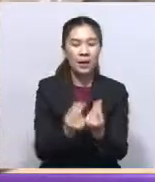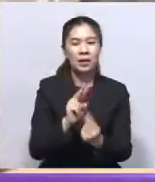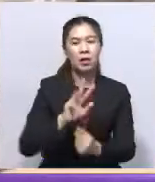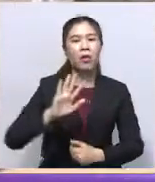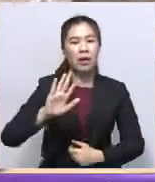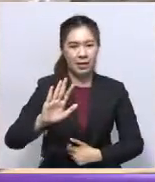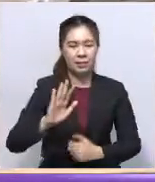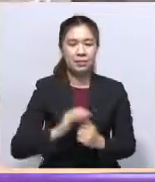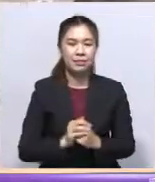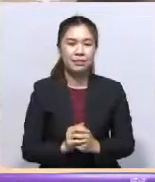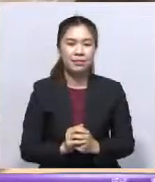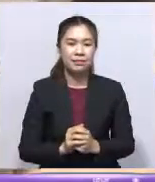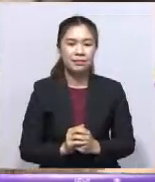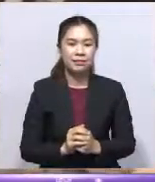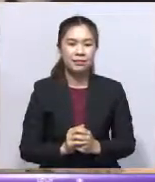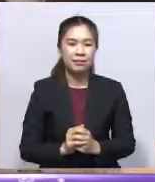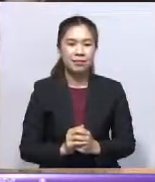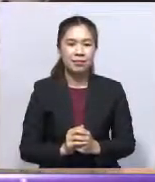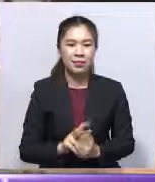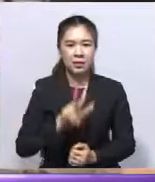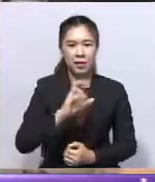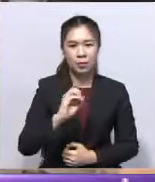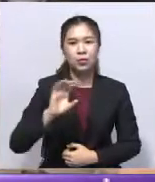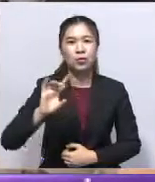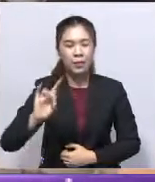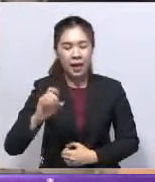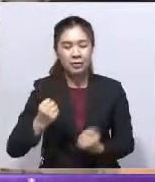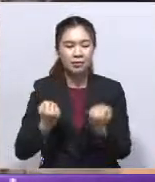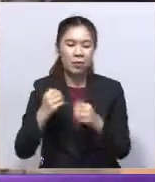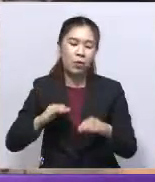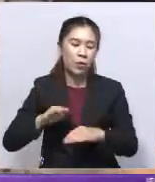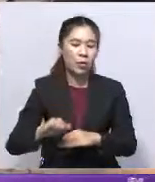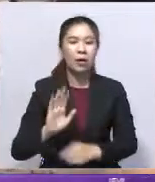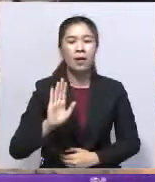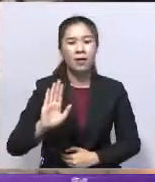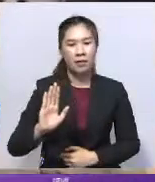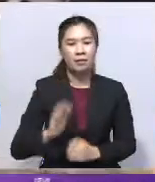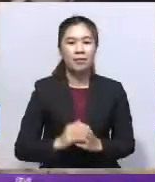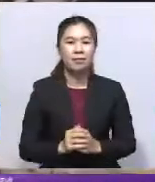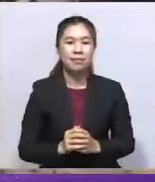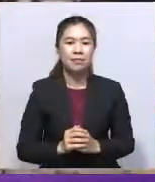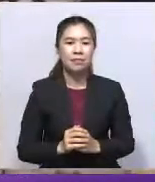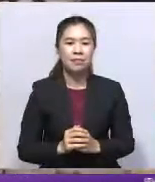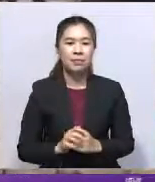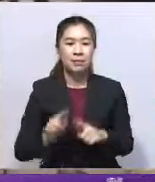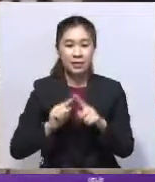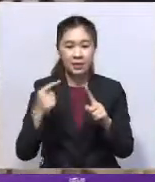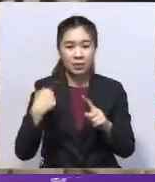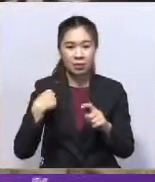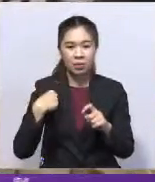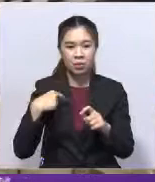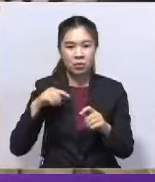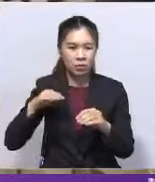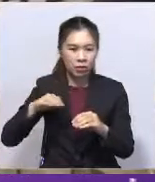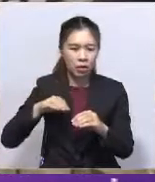นะครับ304บางช่วงแล้วก็348บางช่วงแต่ทั้งนี้ถ้าปลายทางอยู่ในบริเวณพื้นที่ห้ามก็